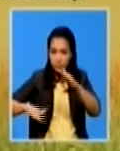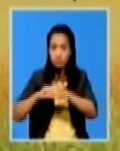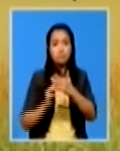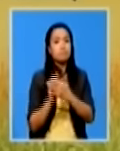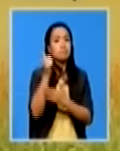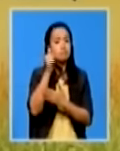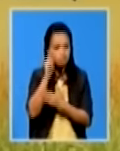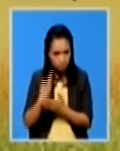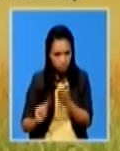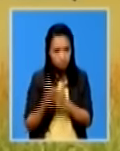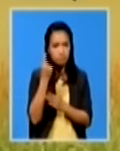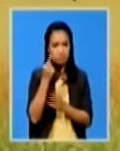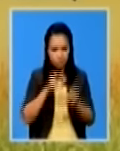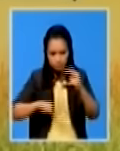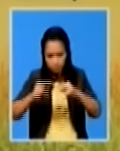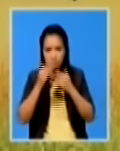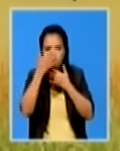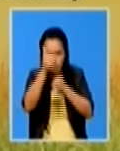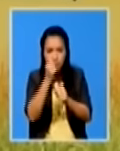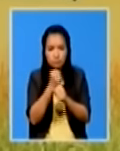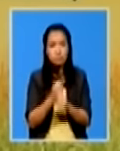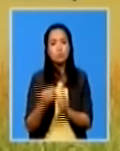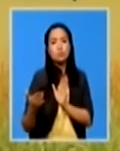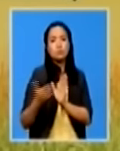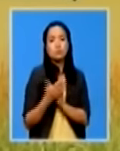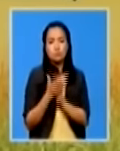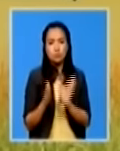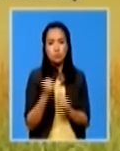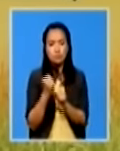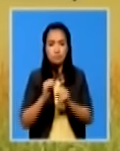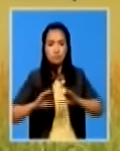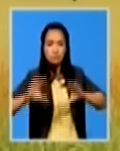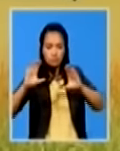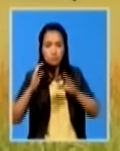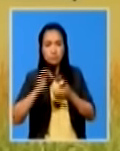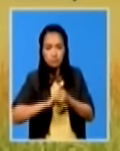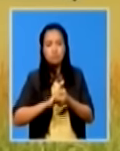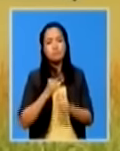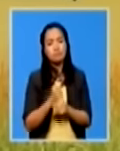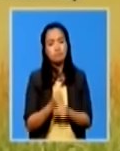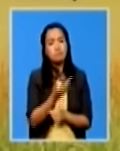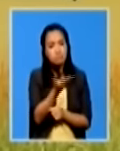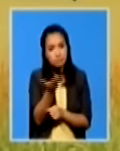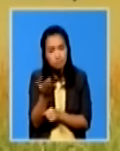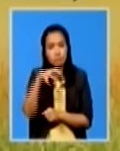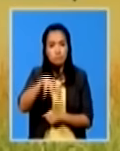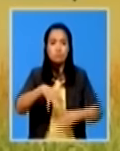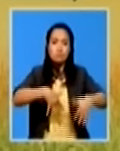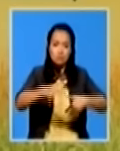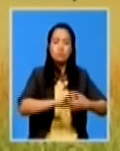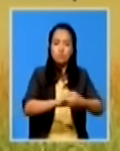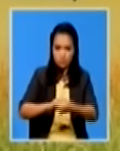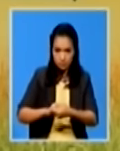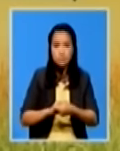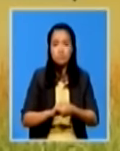จใส่กวดขันของรัฐบาลนะครับร่วมกับข้าราชการที่มีหน้าที่นะครับขอความร่วมมือจากประชาชนไปด้วยพ